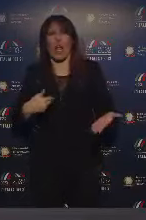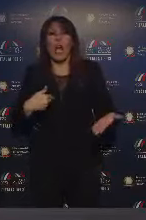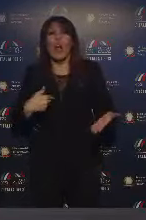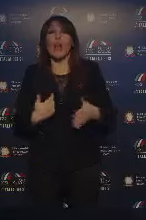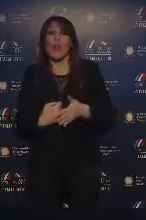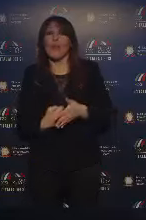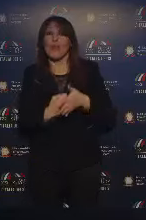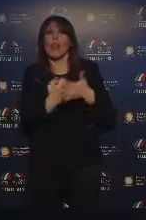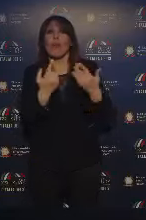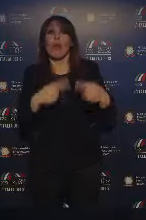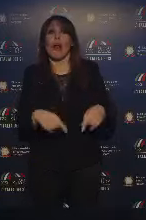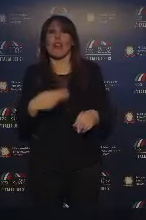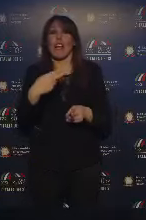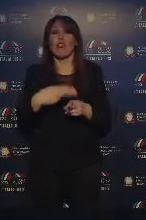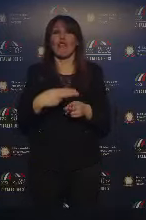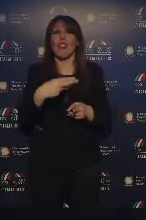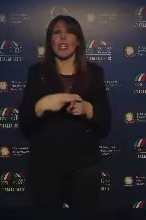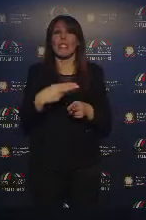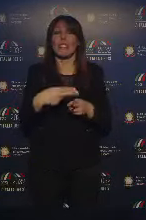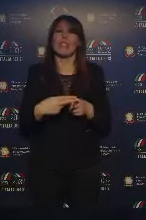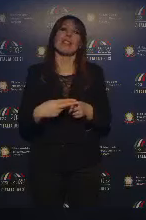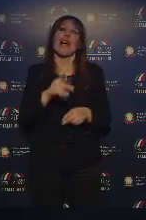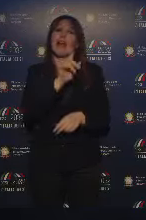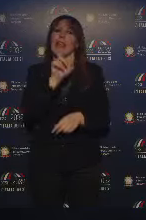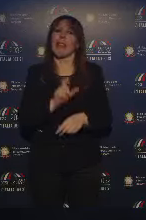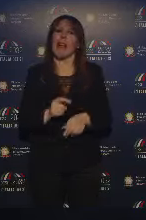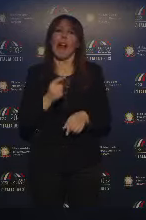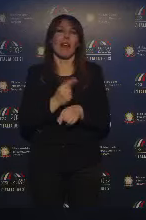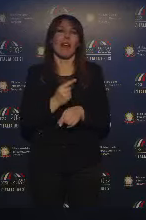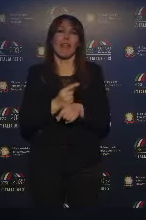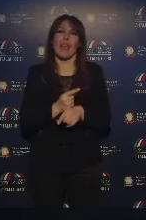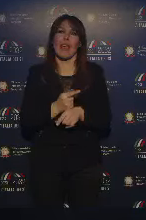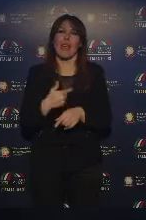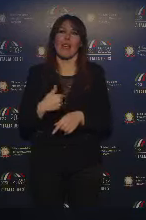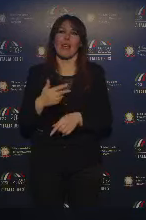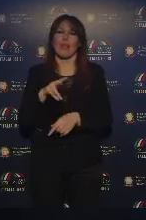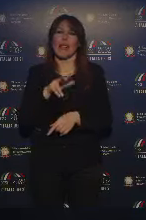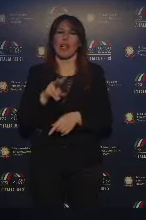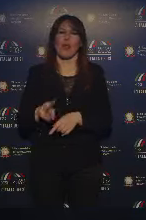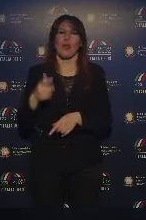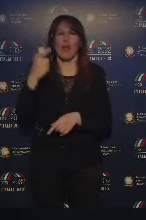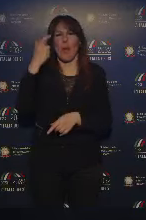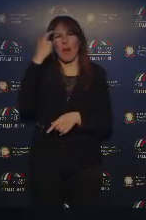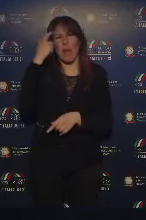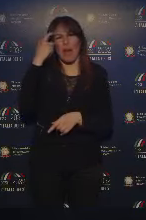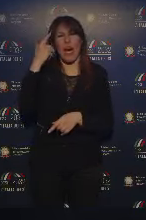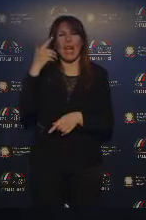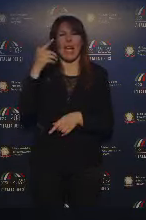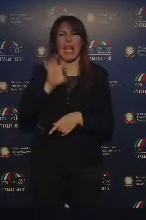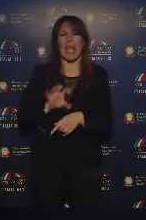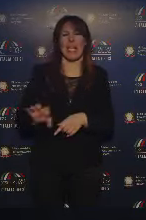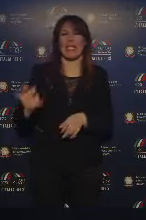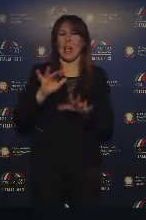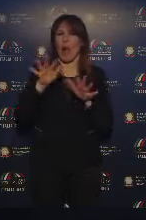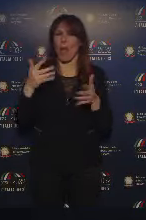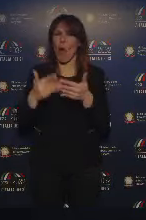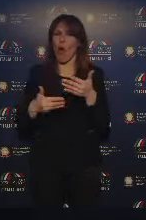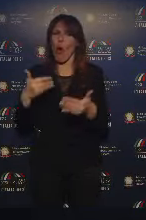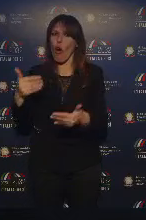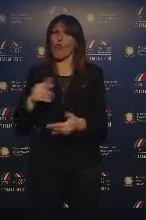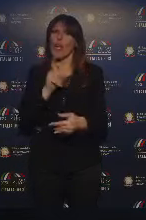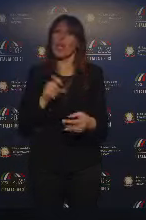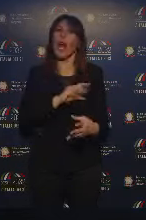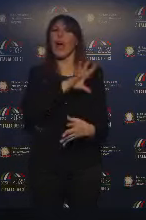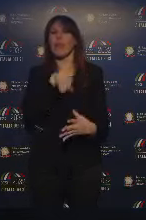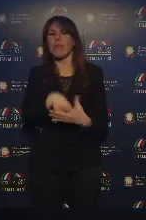sostenitore della necessità che l'Italia si aggiunga ai 32 paesi sviluppati al mondo che producono più del